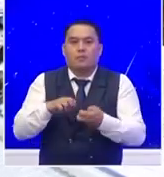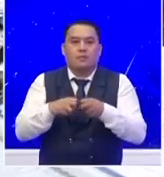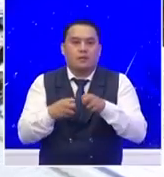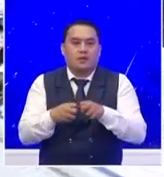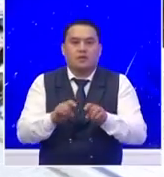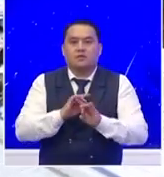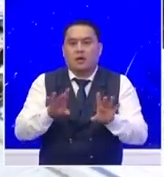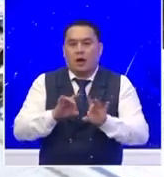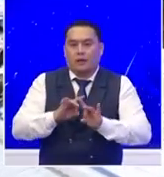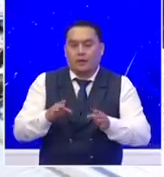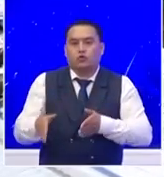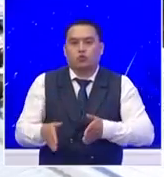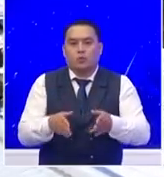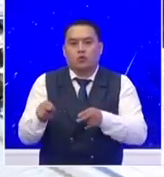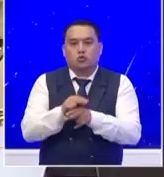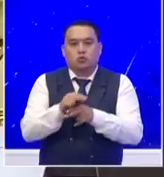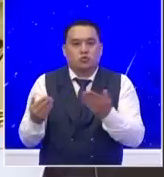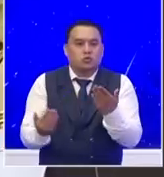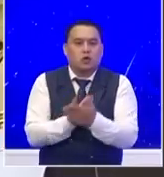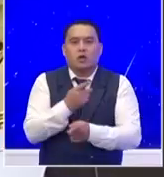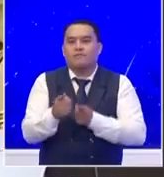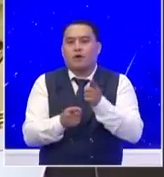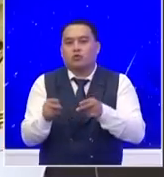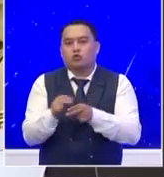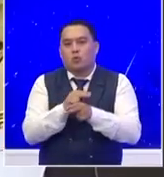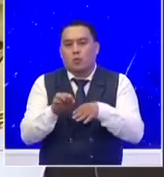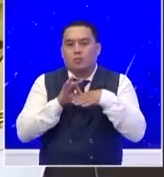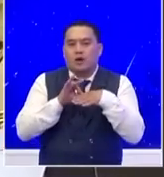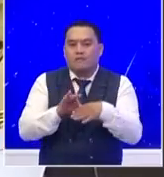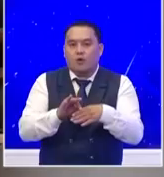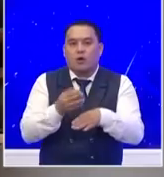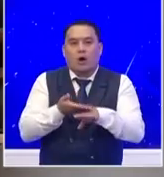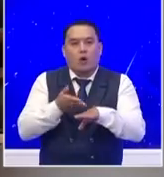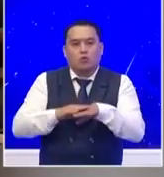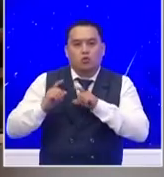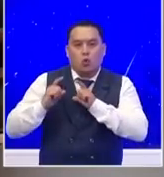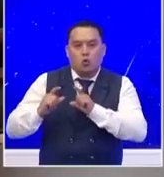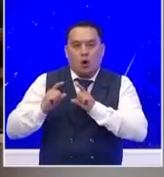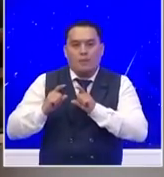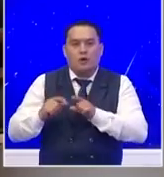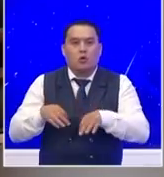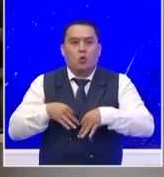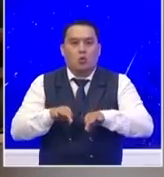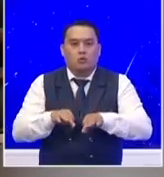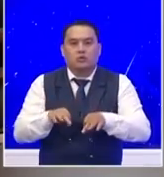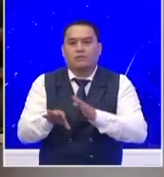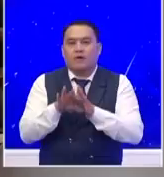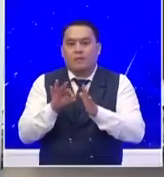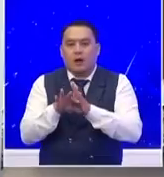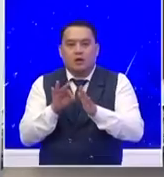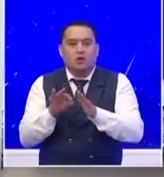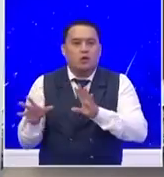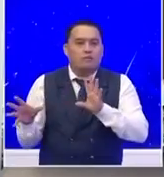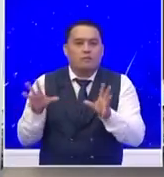көтерілді. Жолдардағы құрылыс, қайта жаңғырту және жөндеу жұмыстары мен ауыр салмақты көлік құралдарының қозғалысы талданды.